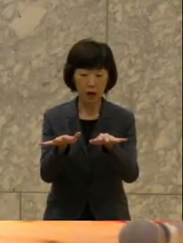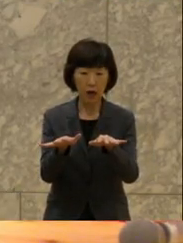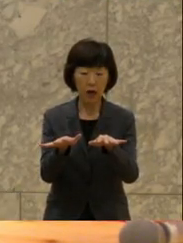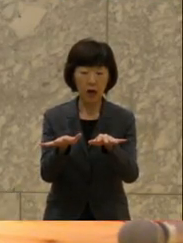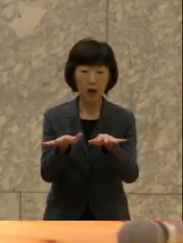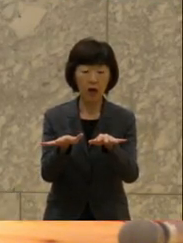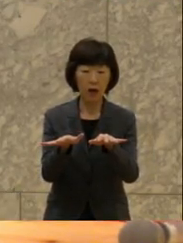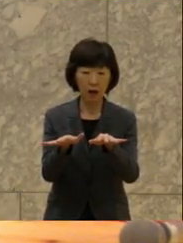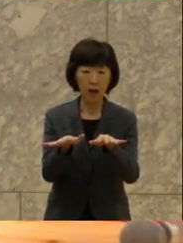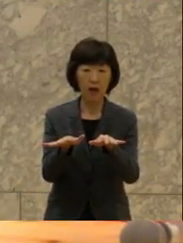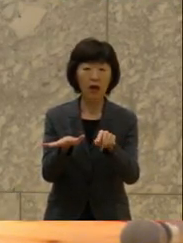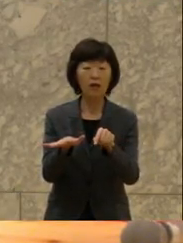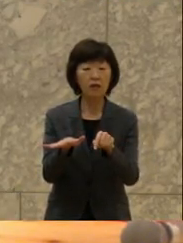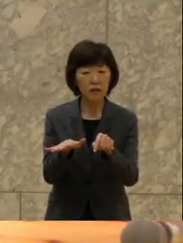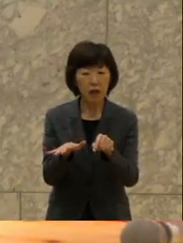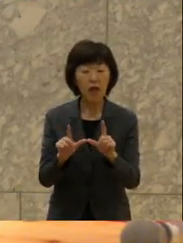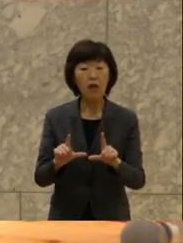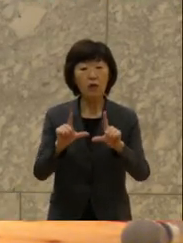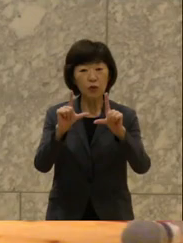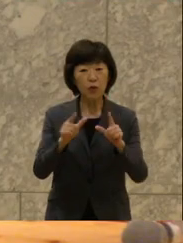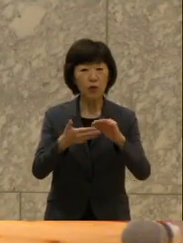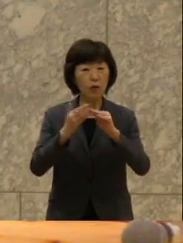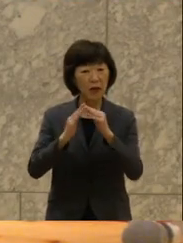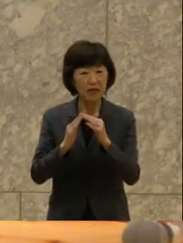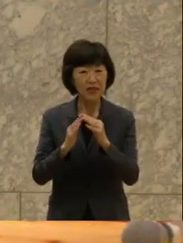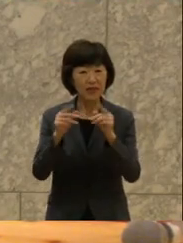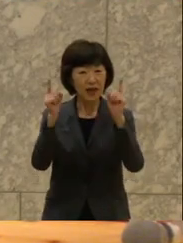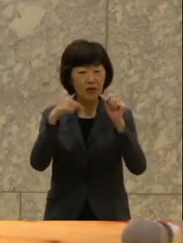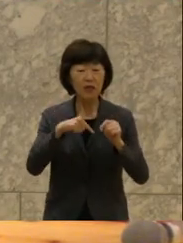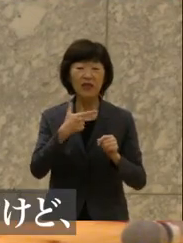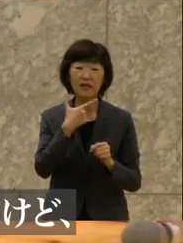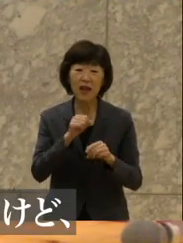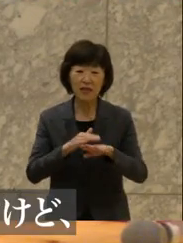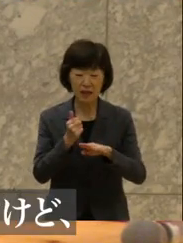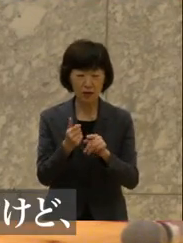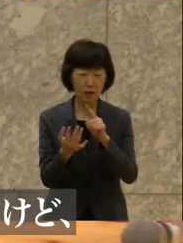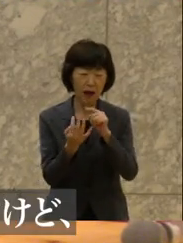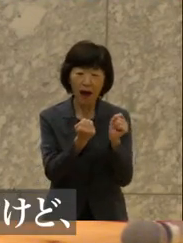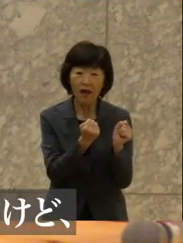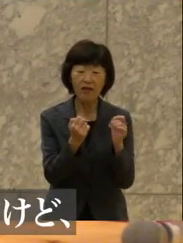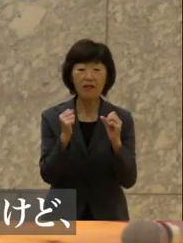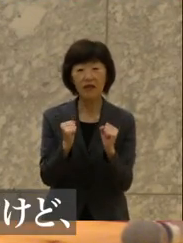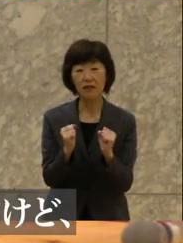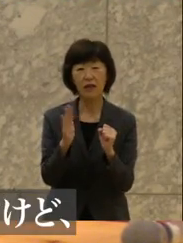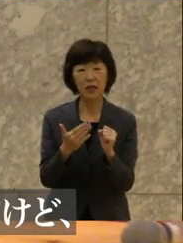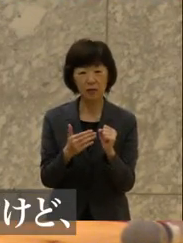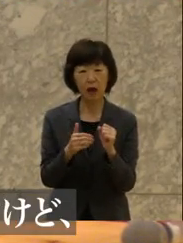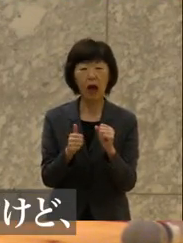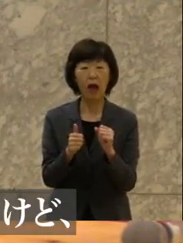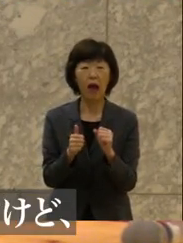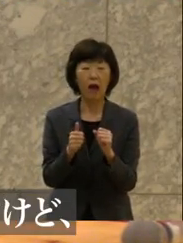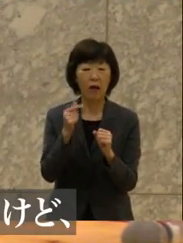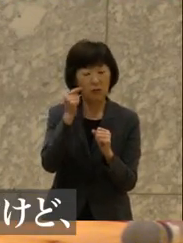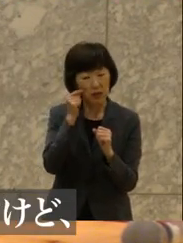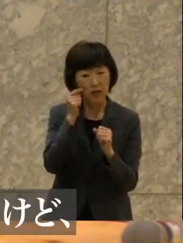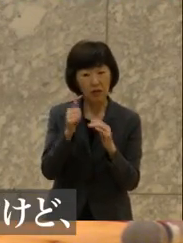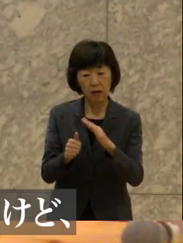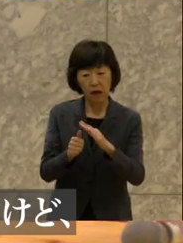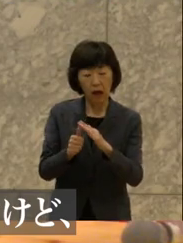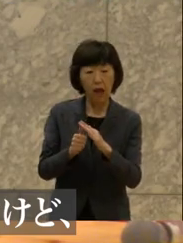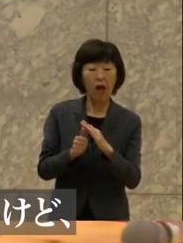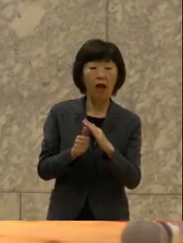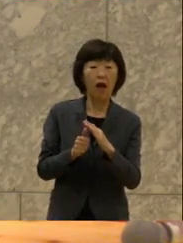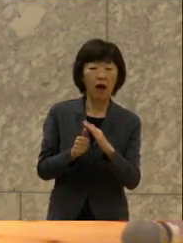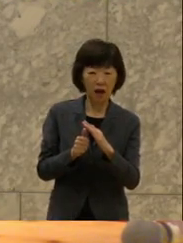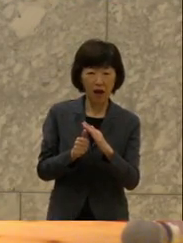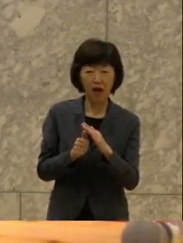東京の街に出たがっていた選手たちがすごくいていけないので悲しそうにしてたっていうのがすごく印象的だった